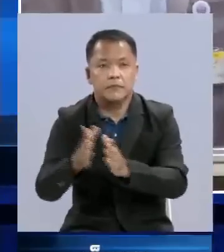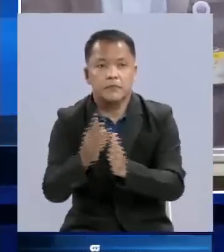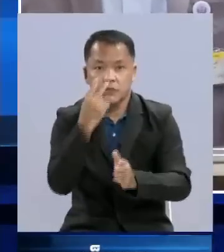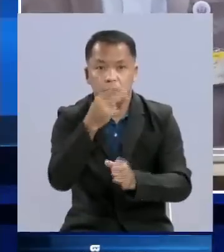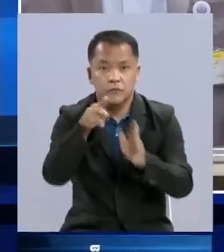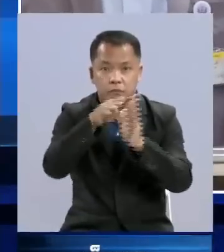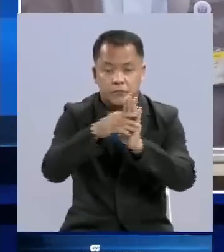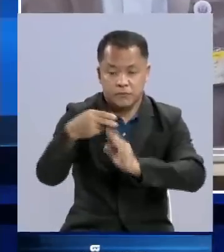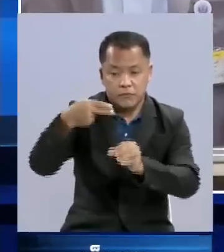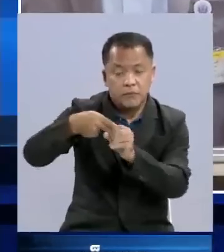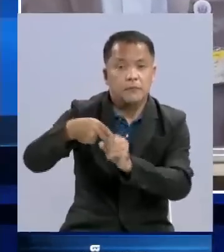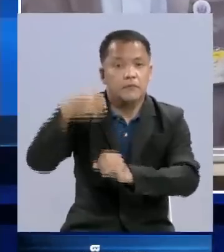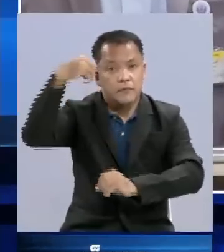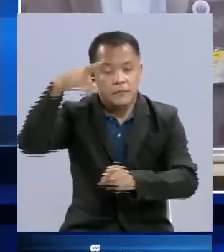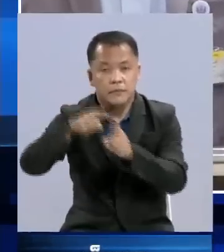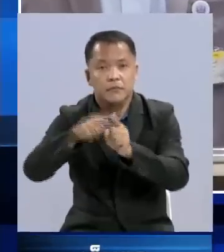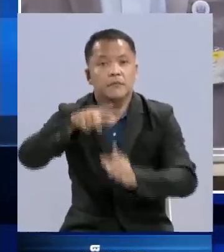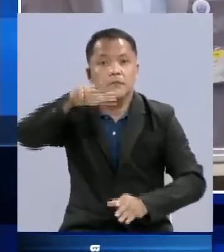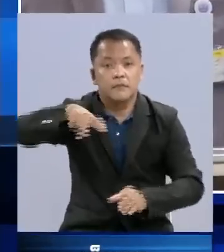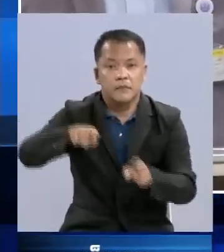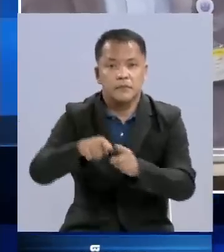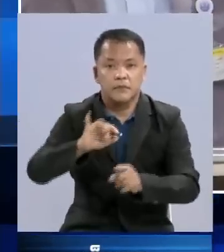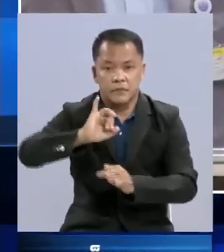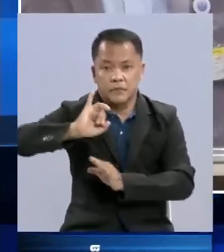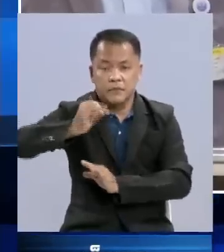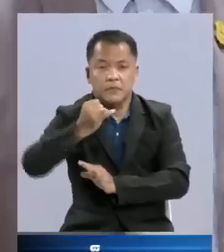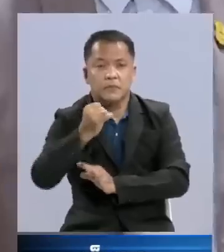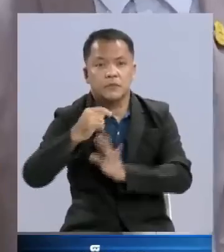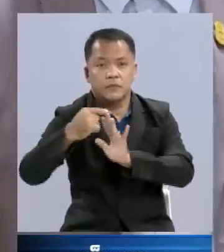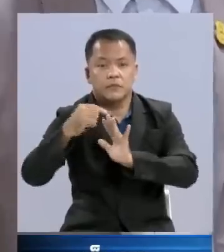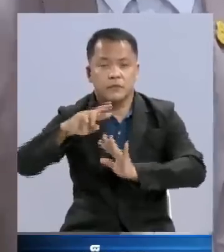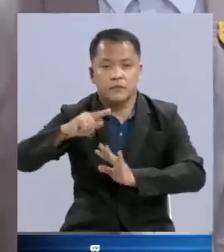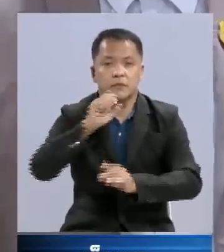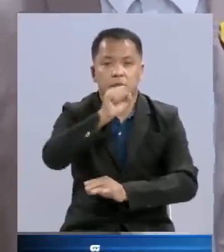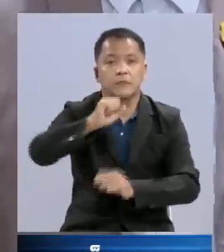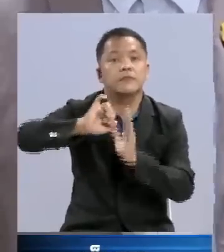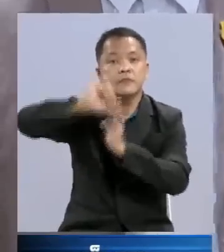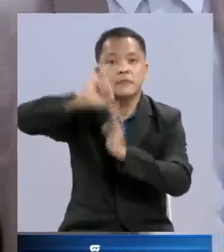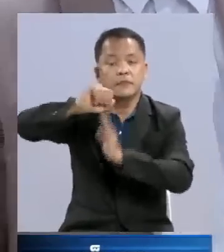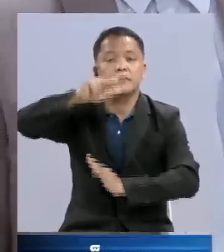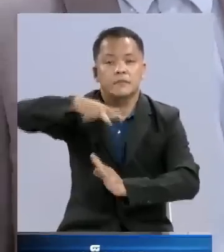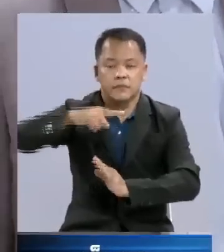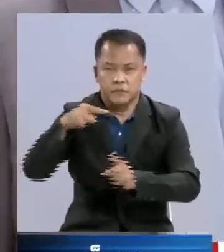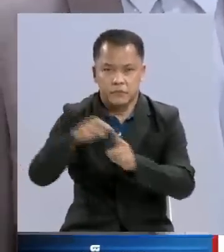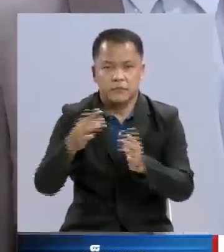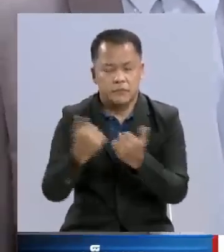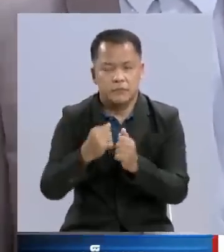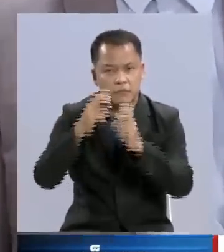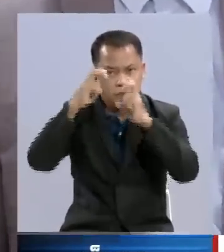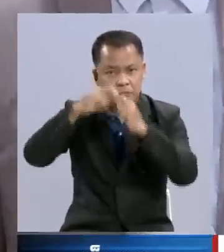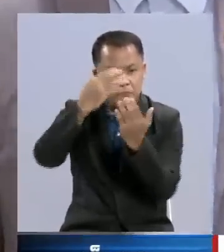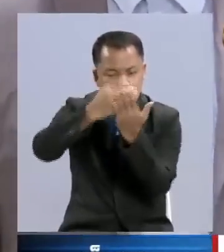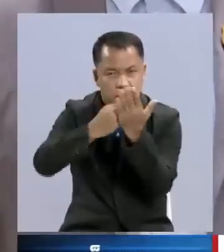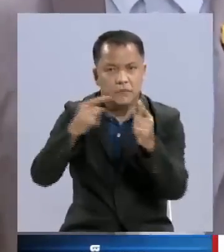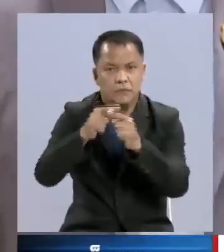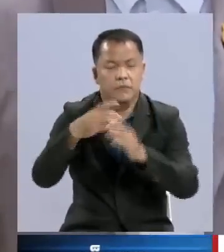ก็ดูในเรื่องของพลังงานของทางเพื่อไทยเนี่ยก็คือคุณจุลพันธ์อมรวิวัฒน์เนี่ยนะครับว่าที่ส.ส.เชียงใหม่ของเพื่อไทยก็ปรากฏว่าทวิตข้อความอะครับว่